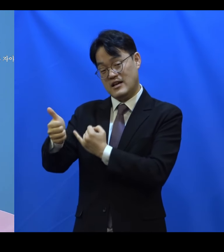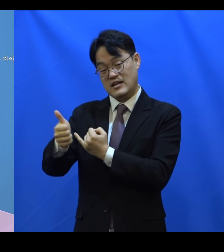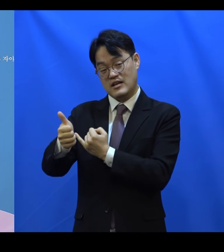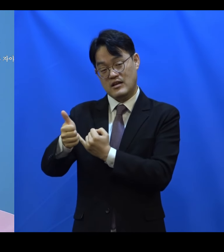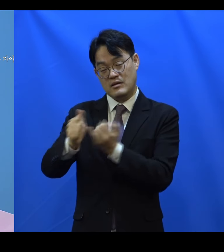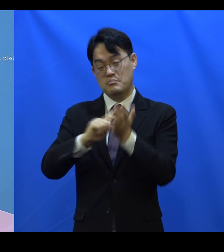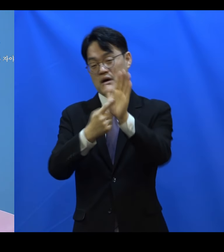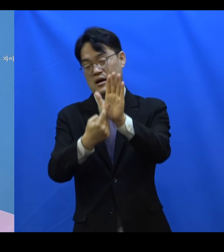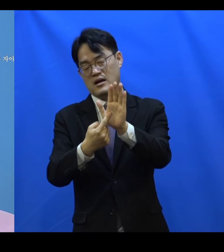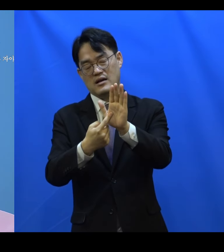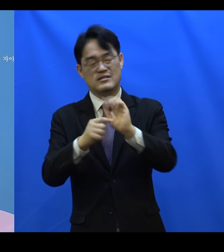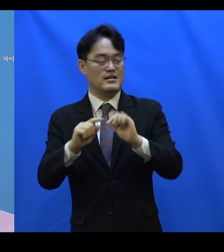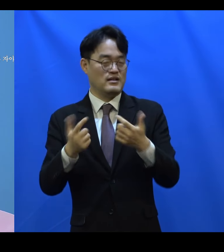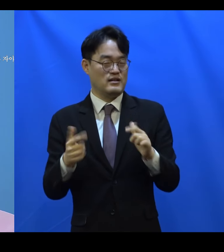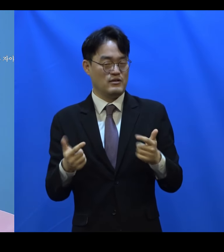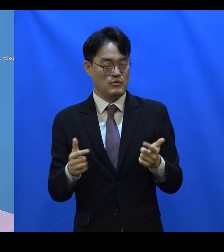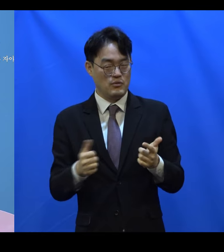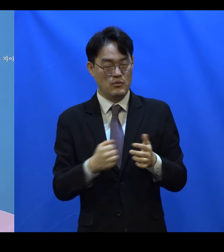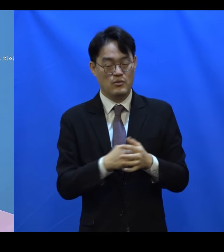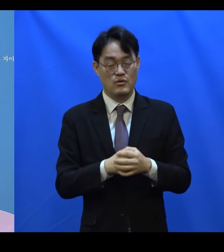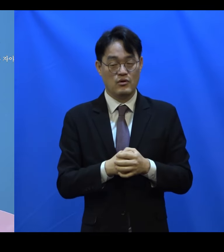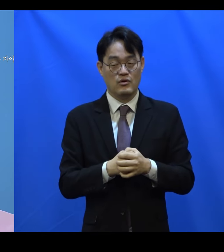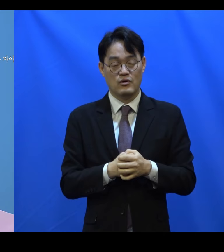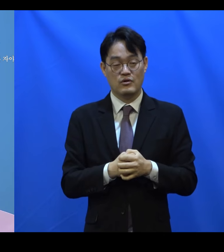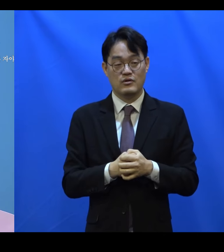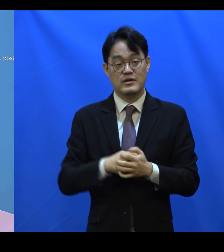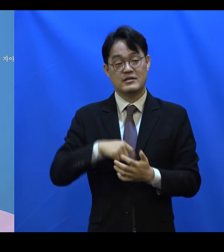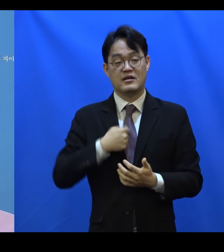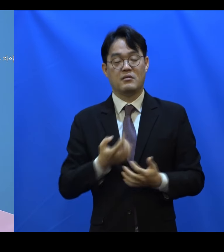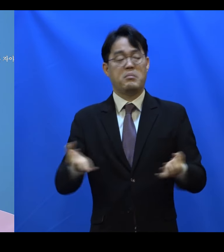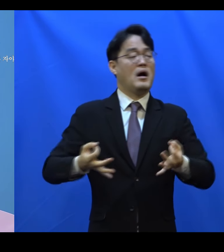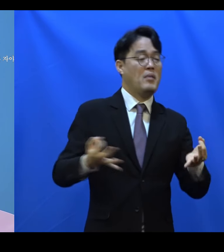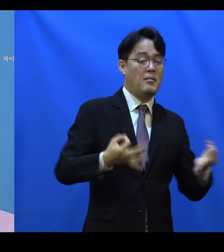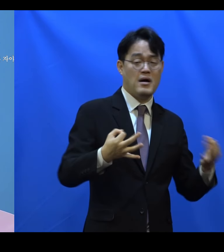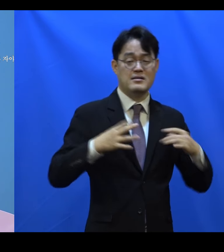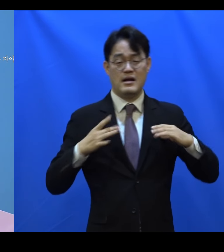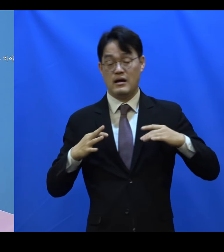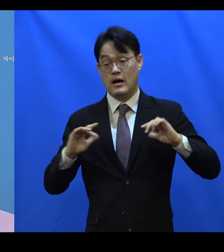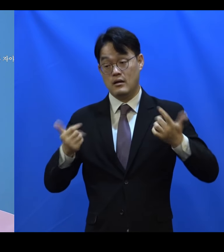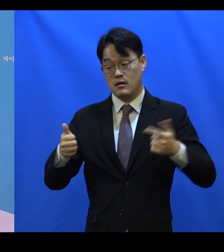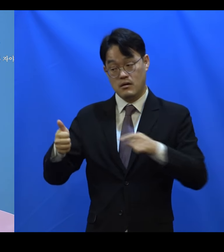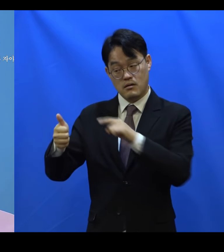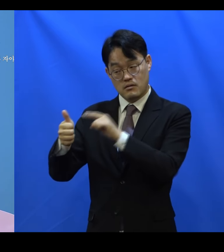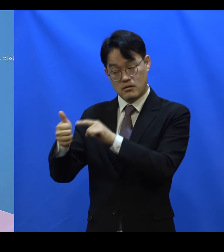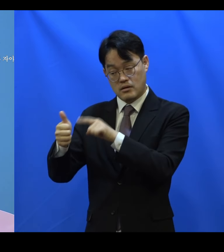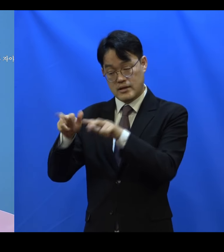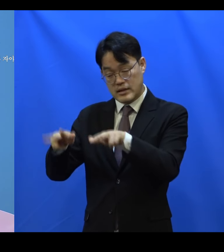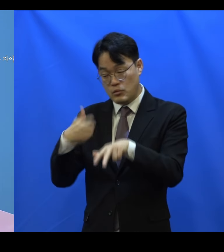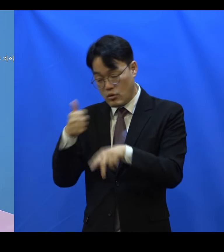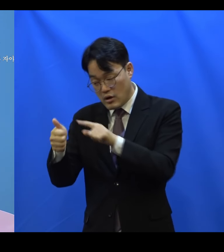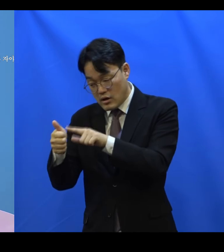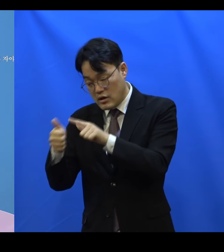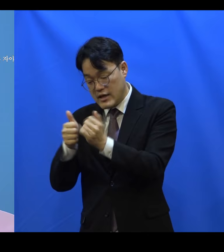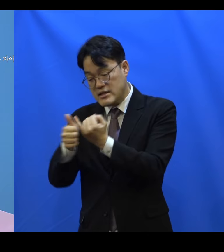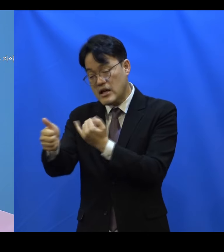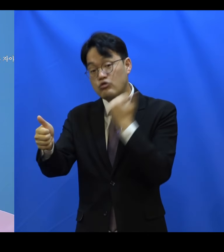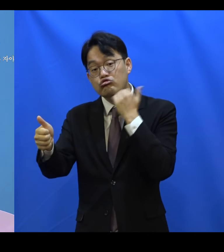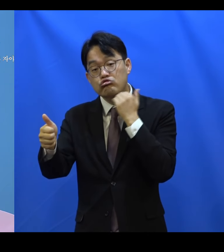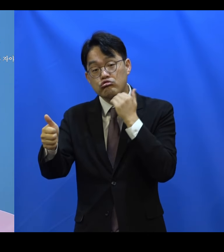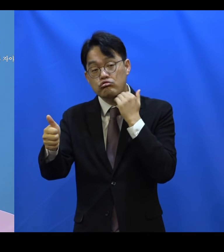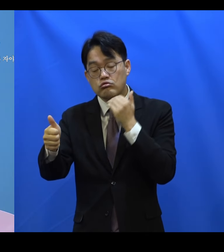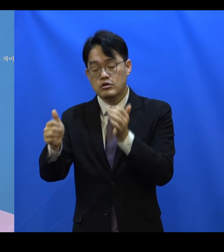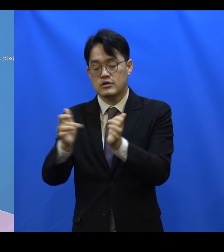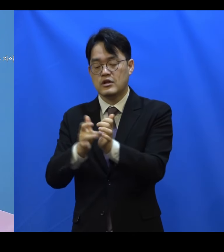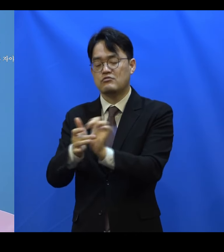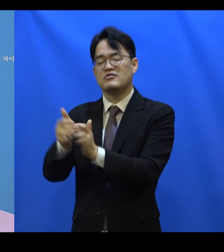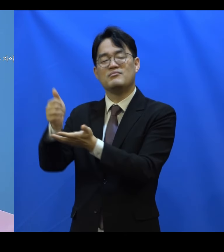쓰는 것은 좀 어색하죠. 근데 그리스도라고 생각하면 그리스도를